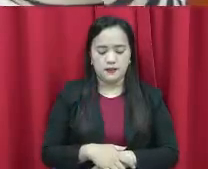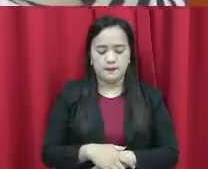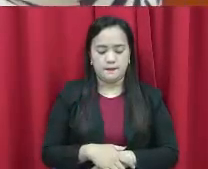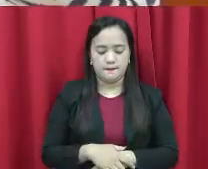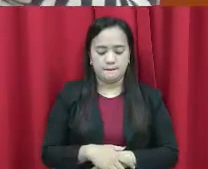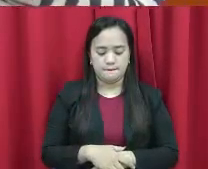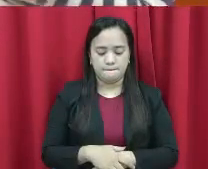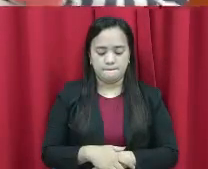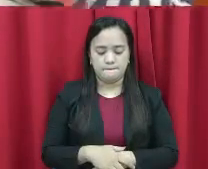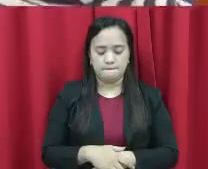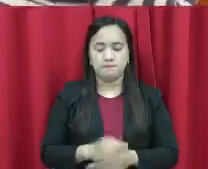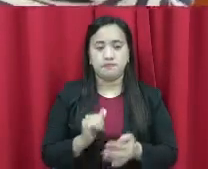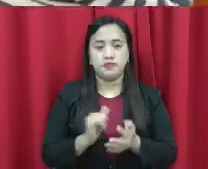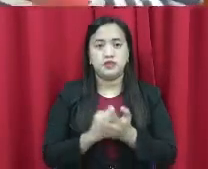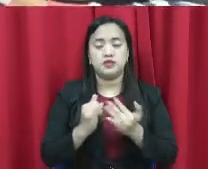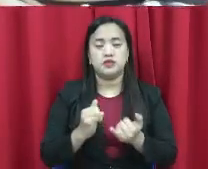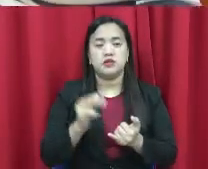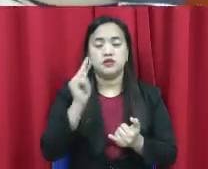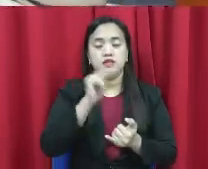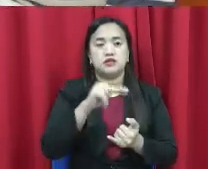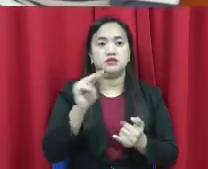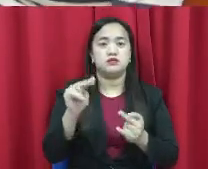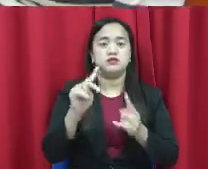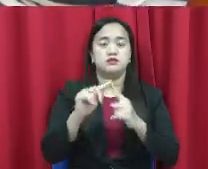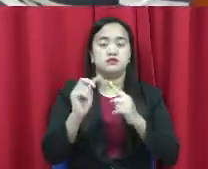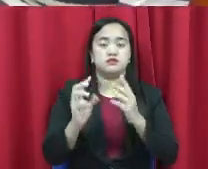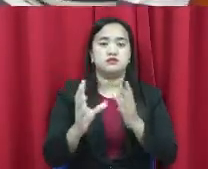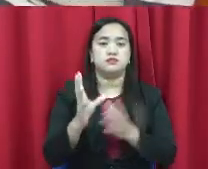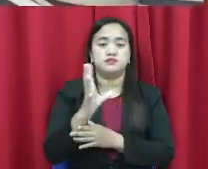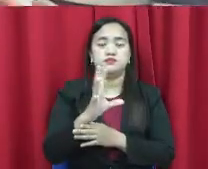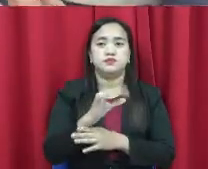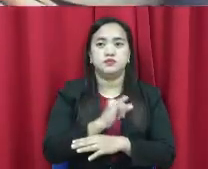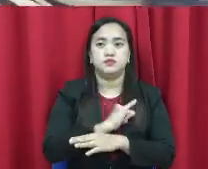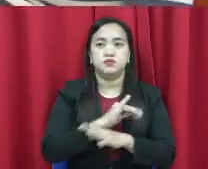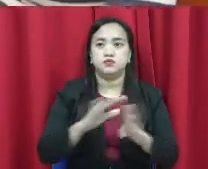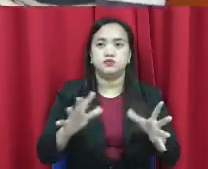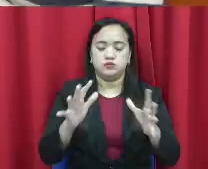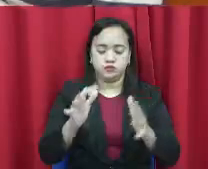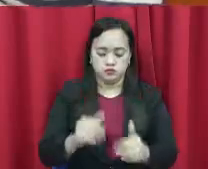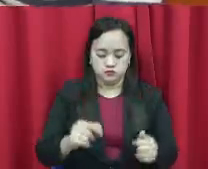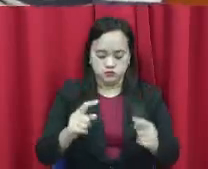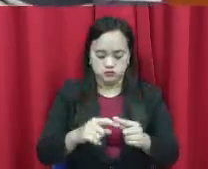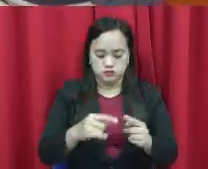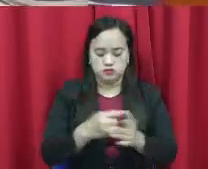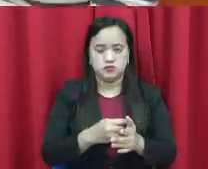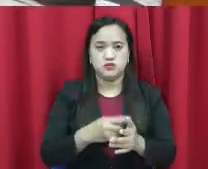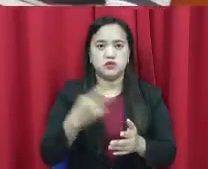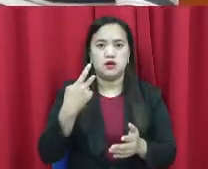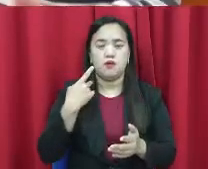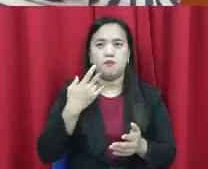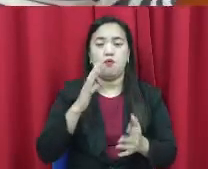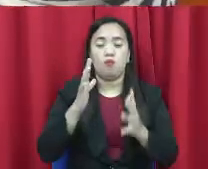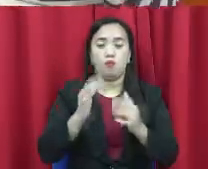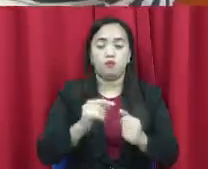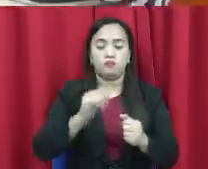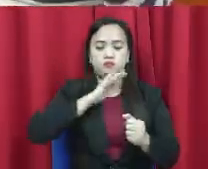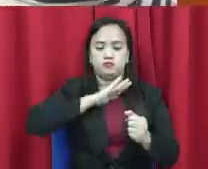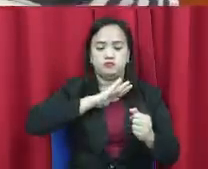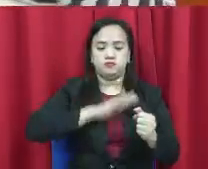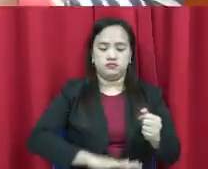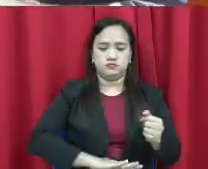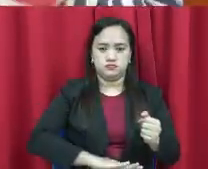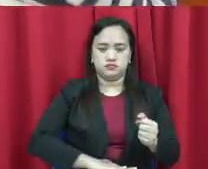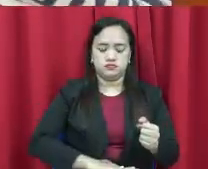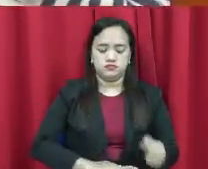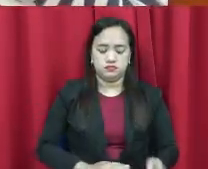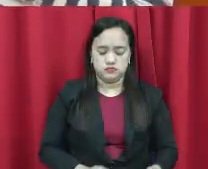napapaalis e ' ba ayaw mo ngang magutom physically t spiritually ginugutom mo sarili mo di ba kaya thank you sa